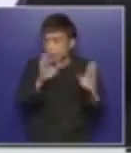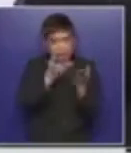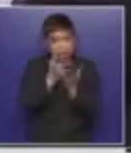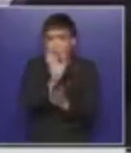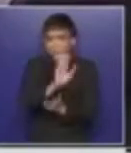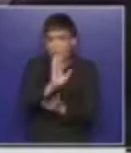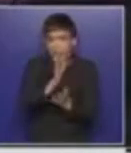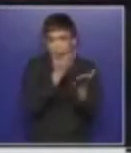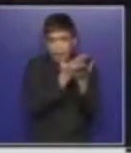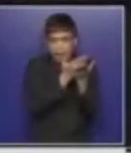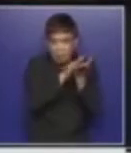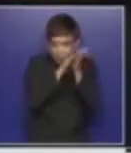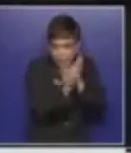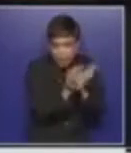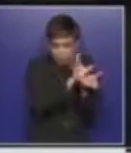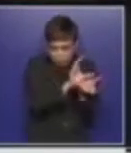จะเอาเงินตรงนี้นะครับมาช่วยพี่น้องประชาชนเนี่ยขอรูปถัดไปครับ